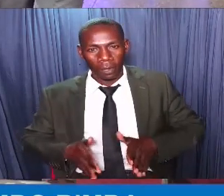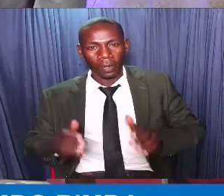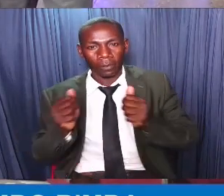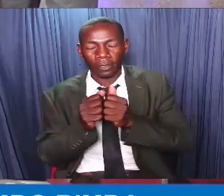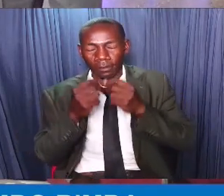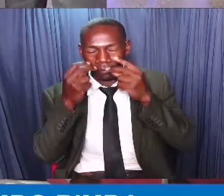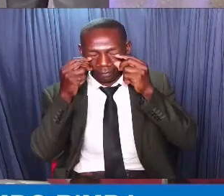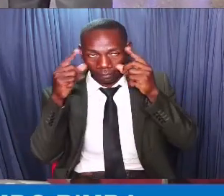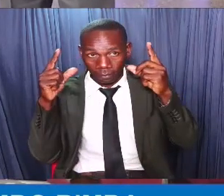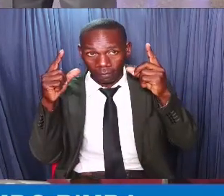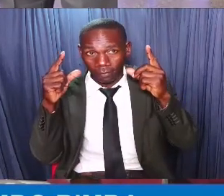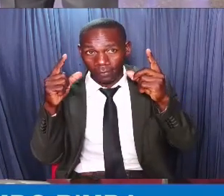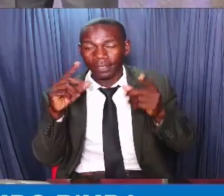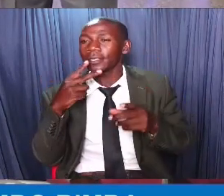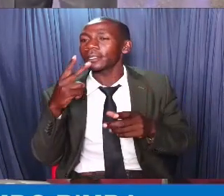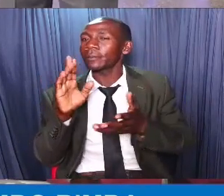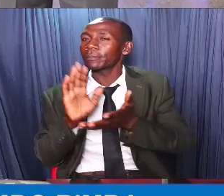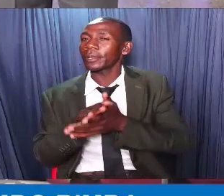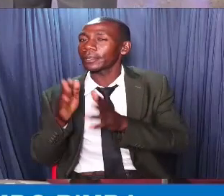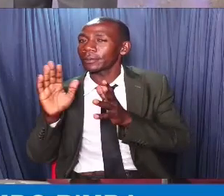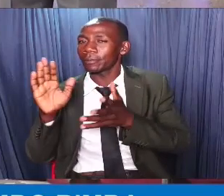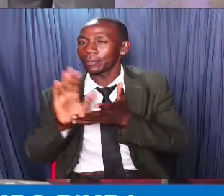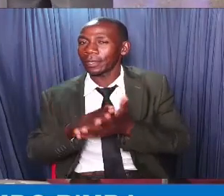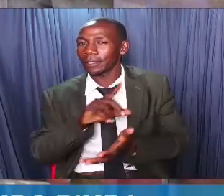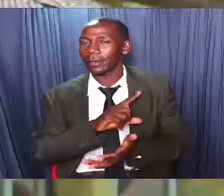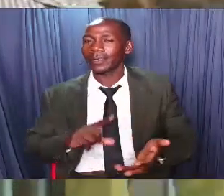around. Anawaambia Bwana asifiwe. Telling them praise God.